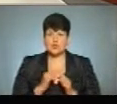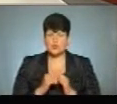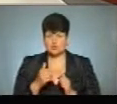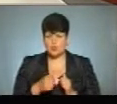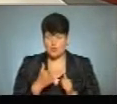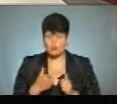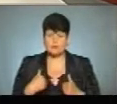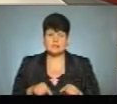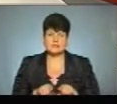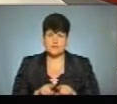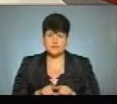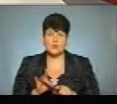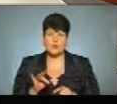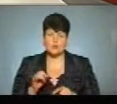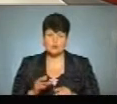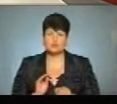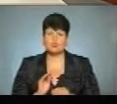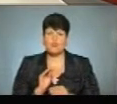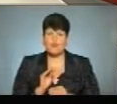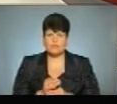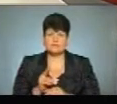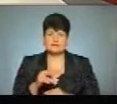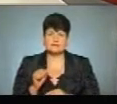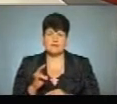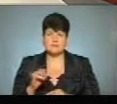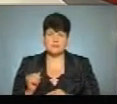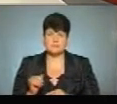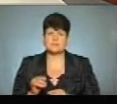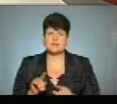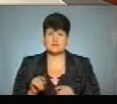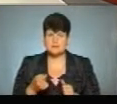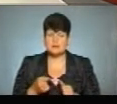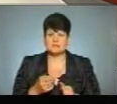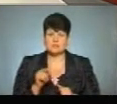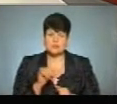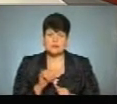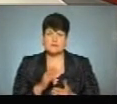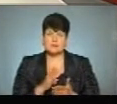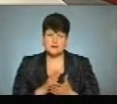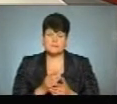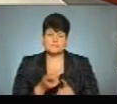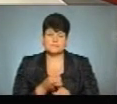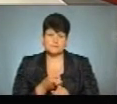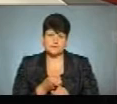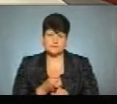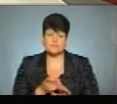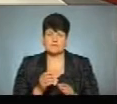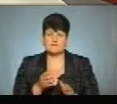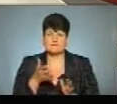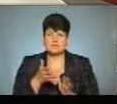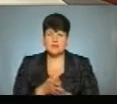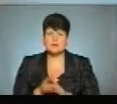А ми теж рубрику доповнили даними, які відмагали від Transparency. В них там є стосується там, наприклад,